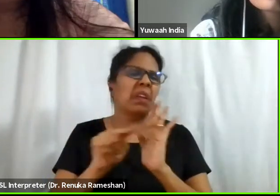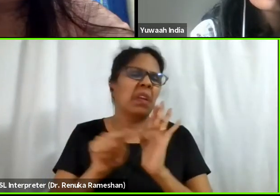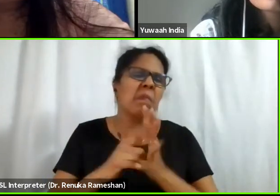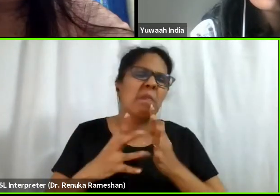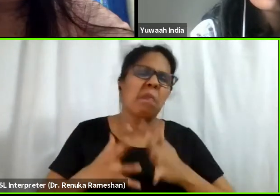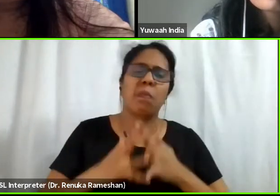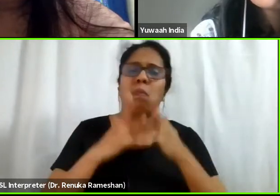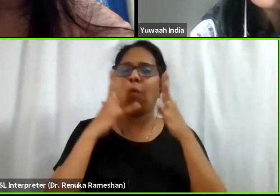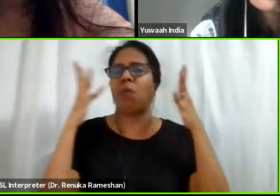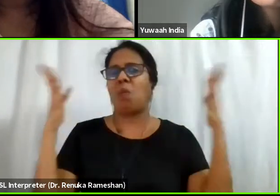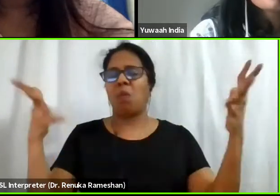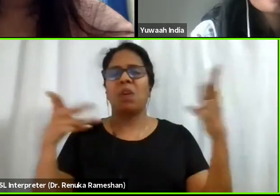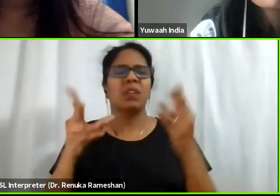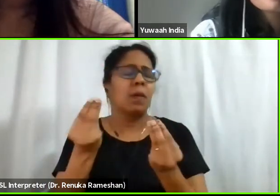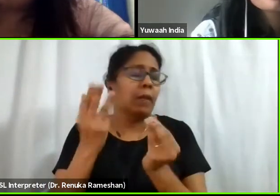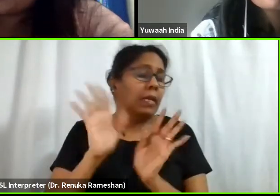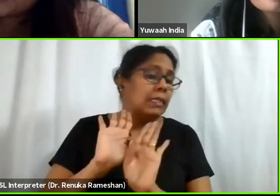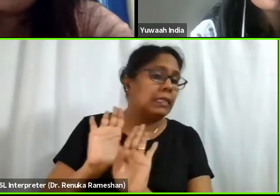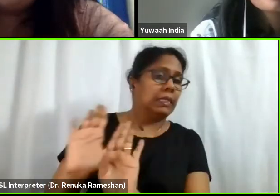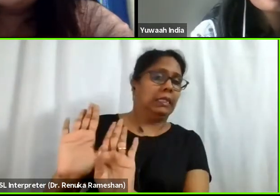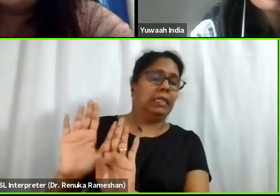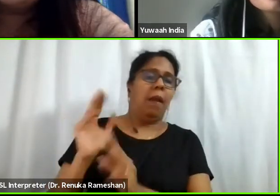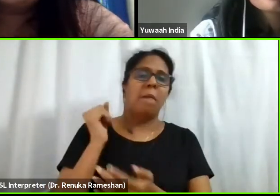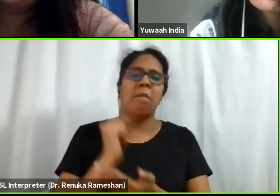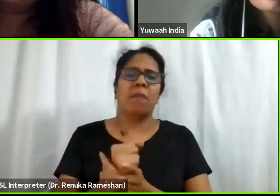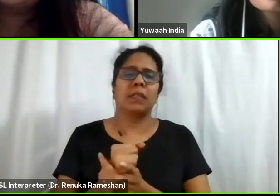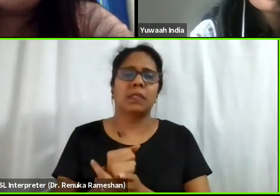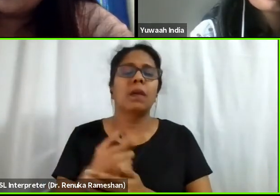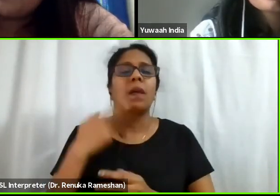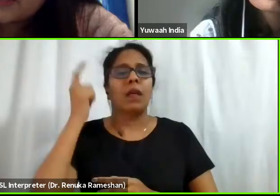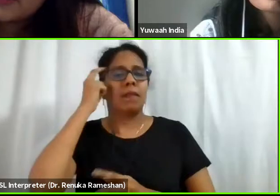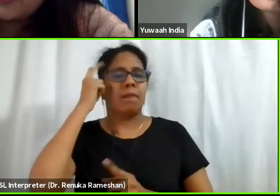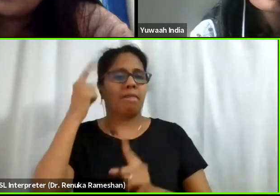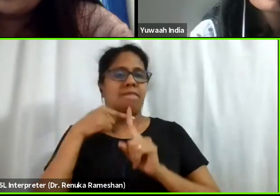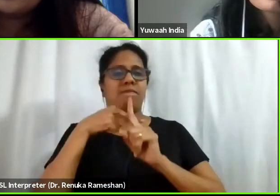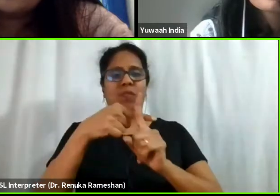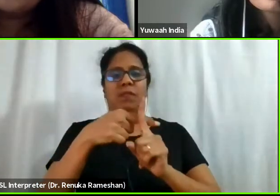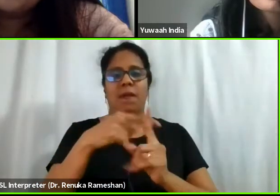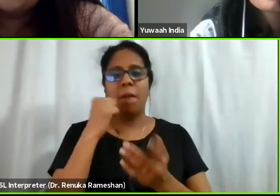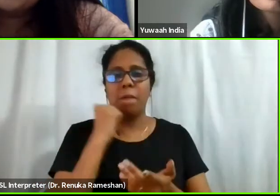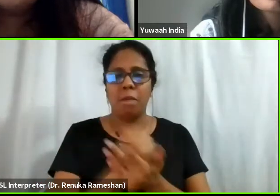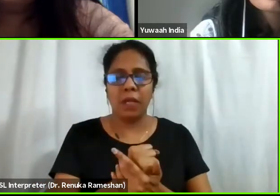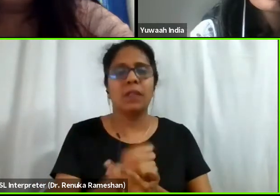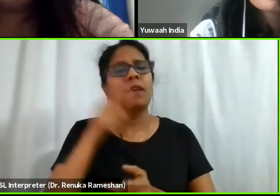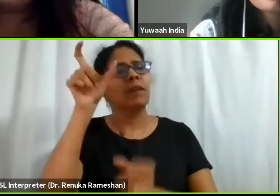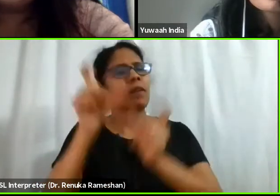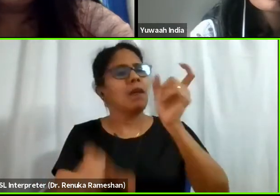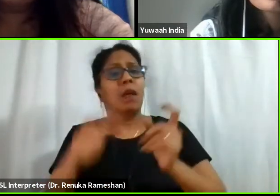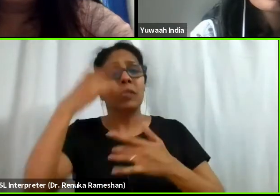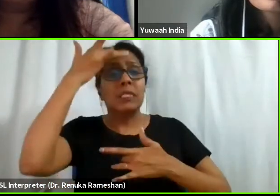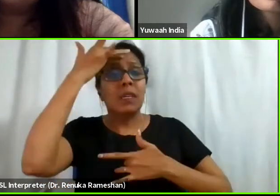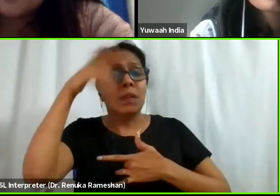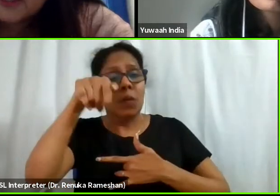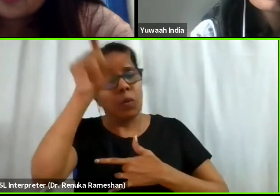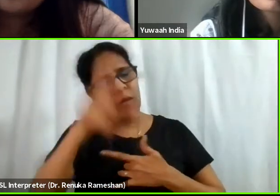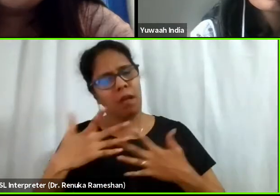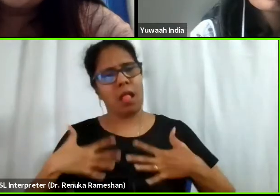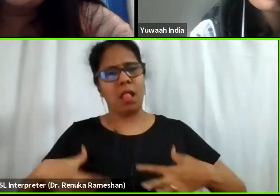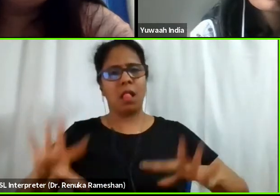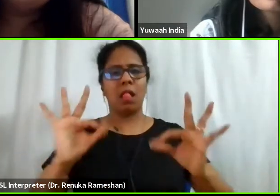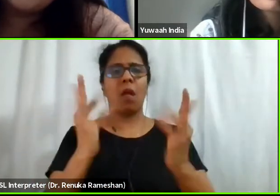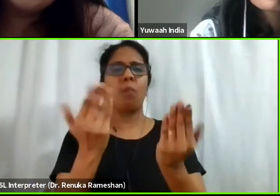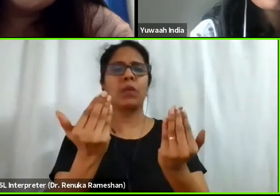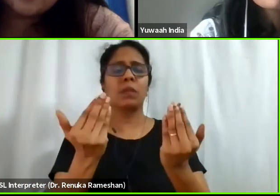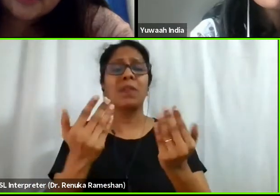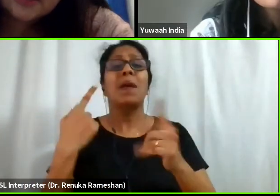करो। आप पॉजिटिव थिंकिंग रखो कि हमारा पेशेंट ठीक रहेगा। अपने आप का वर्कलोड कुछ